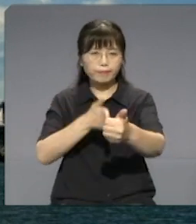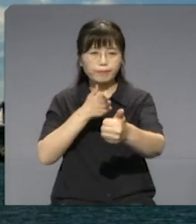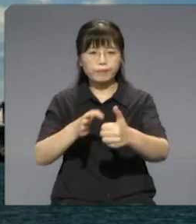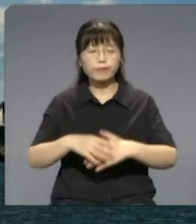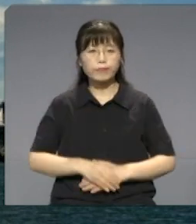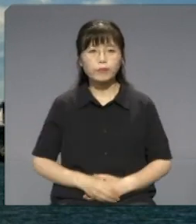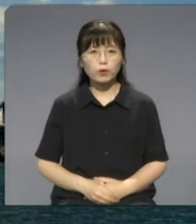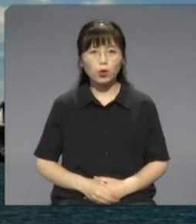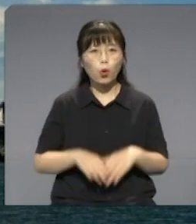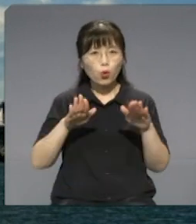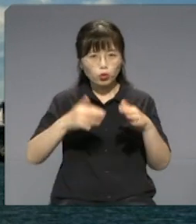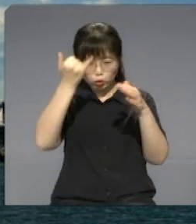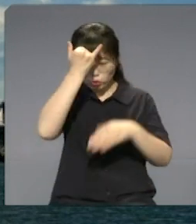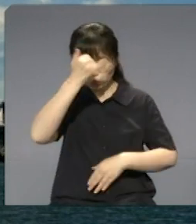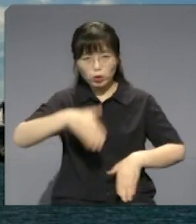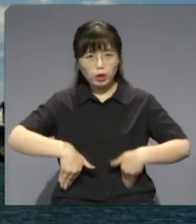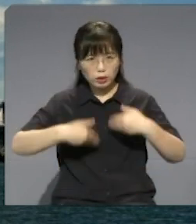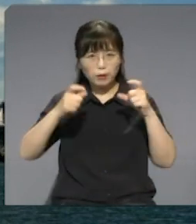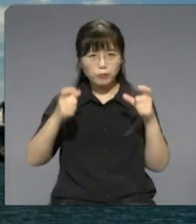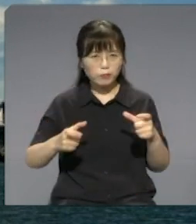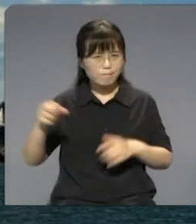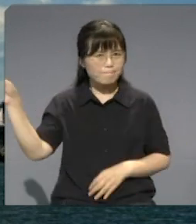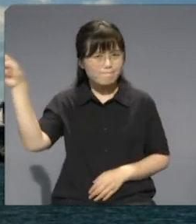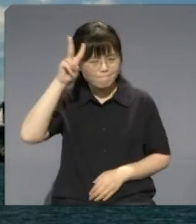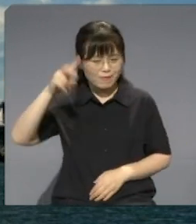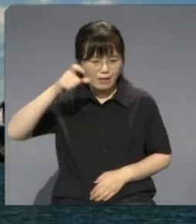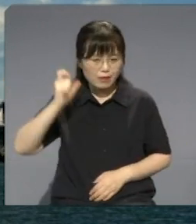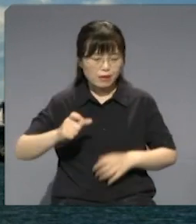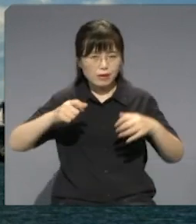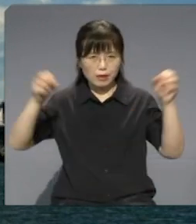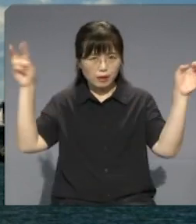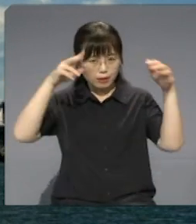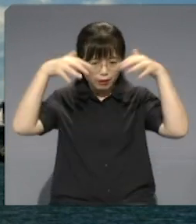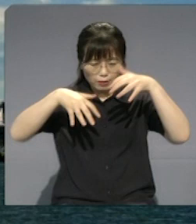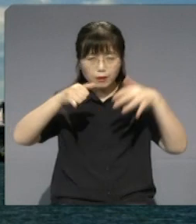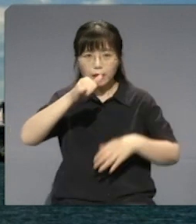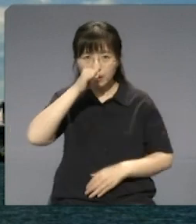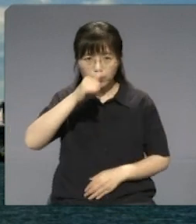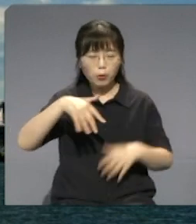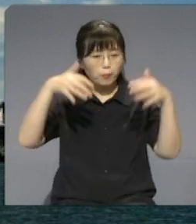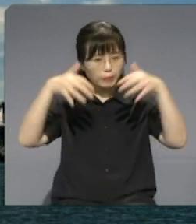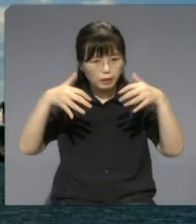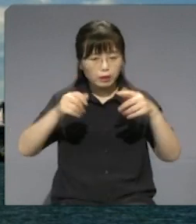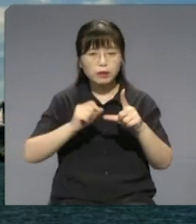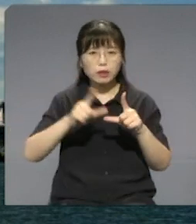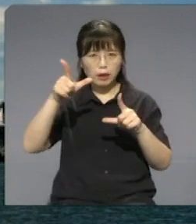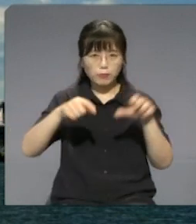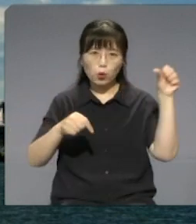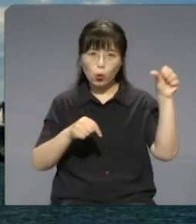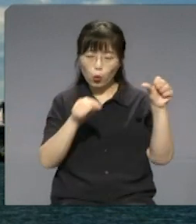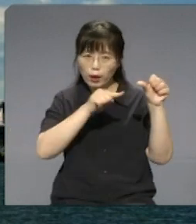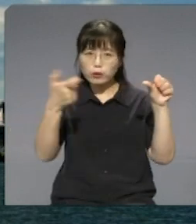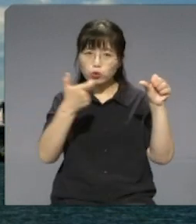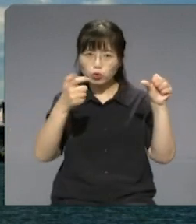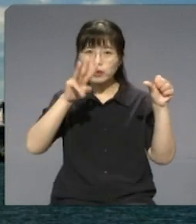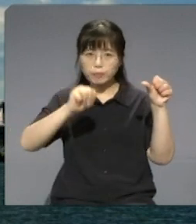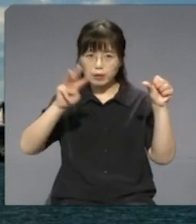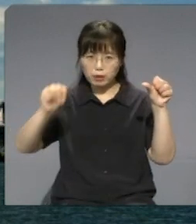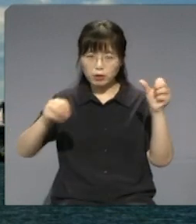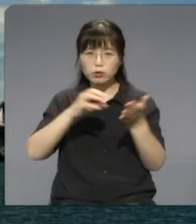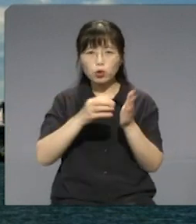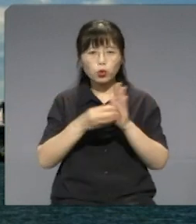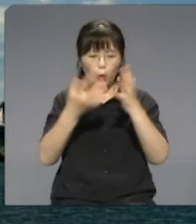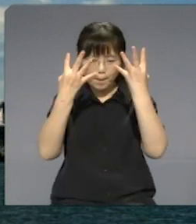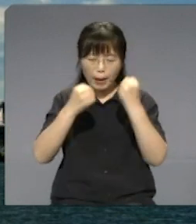오늘 충청 이남지역으로는 요란하고 강한 소나기가 내리겠고요 비의 양은 대부분 5에서 60mm 정도